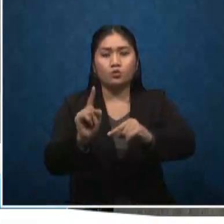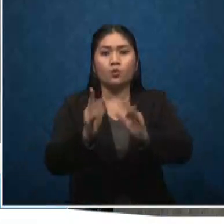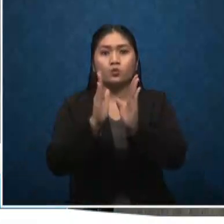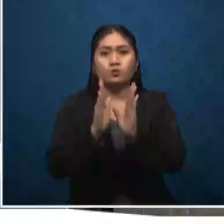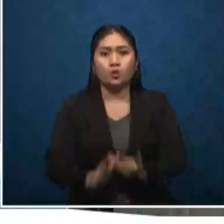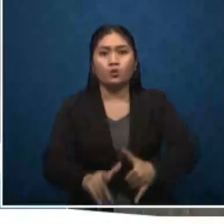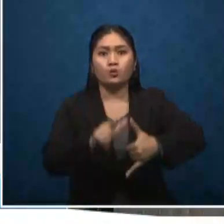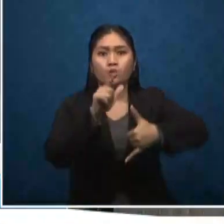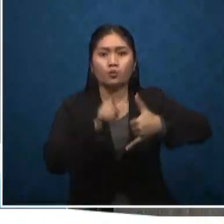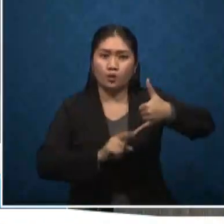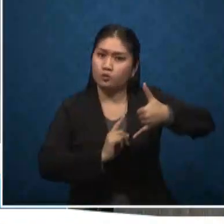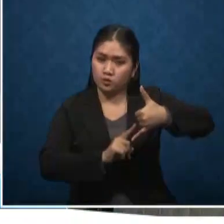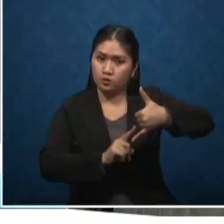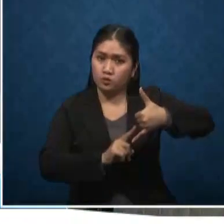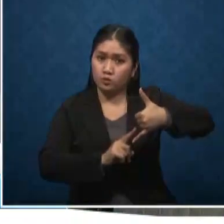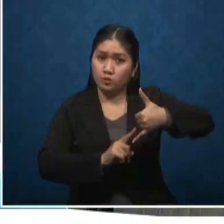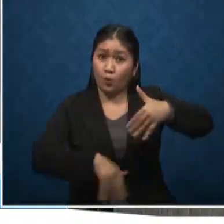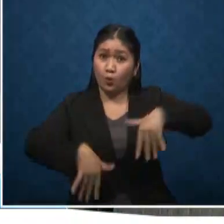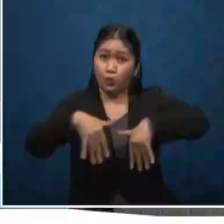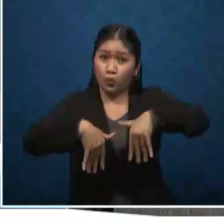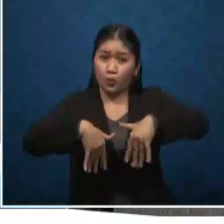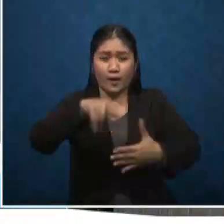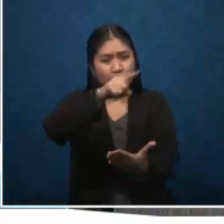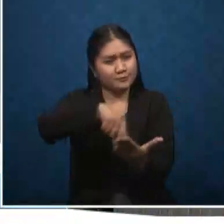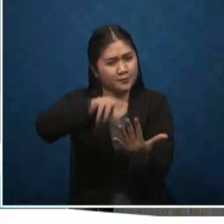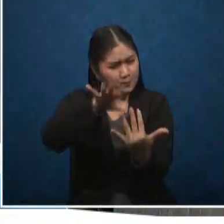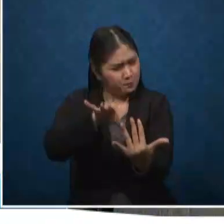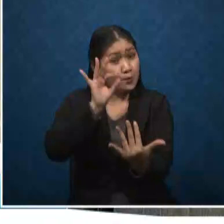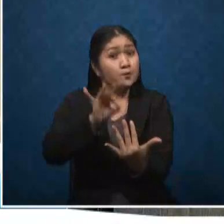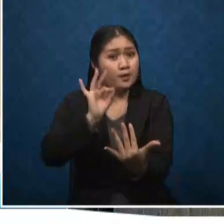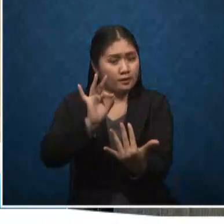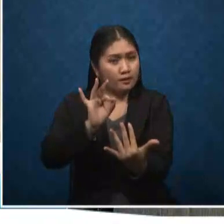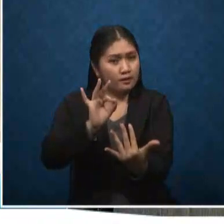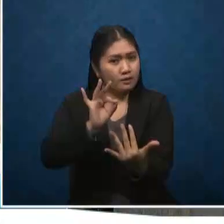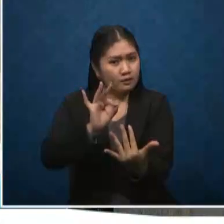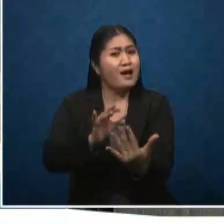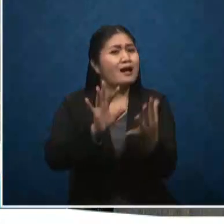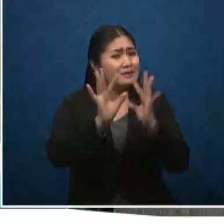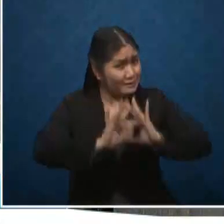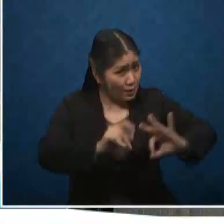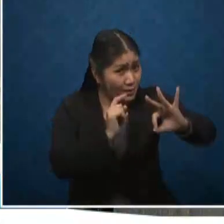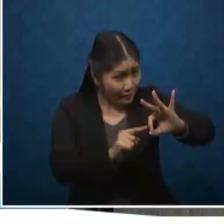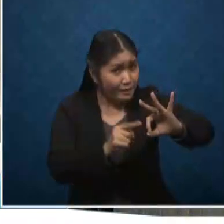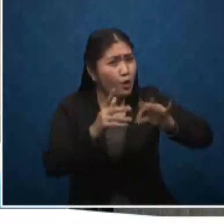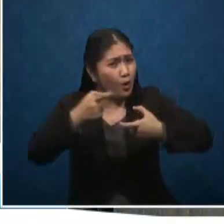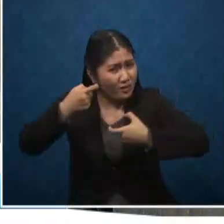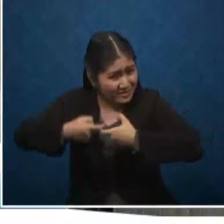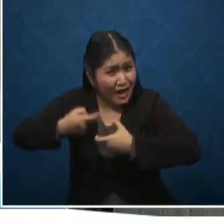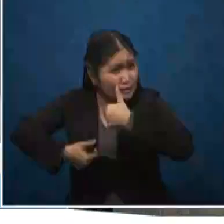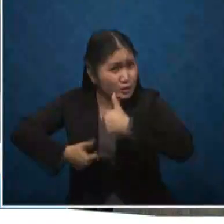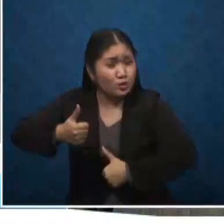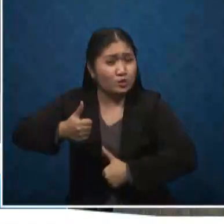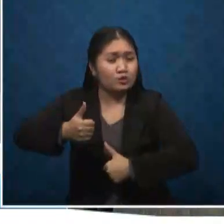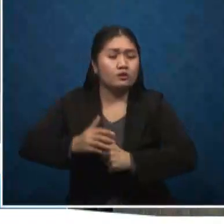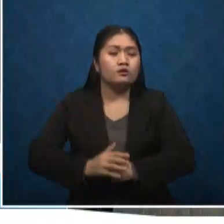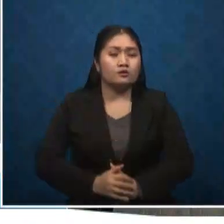ครับเรื่องของคนไปเลือกตั้งแต่สำคัญที่สุดก็ยากที่สุดอีกนะครับอย่างที่ผมเรียนแล้วว่าเราไม่ใช่เราไม่ทำนะครับ